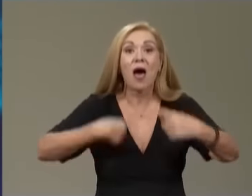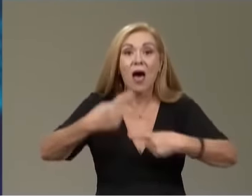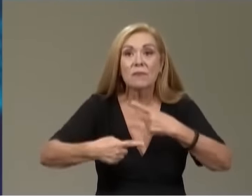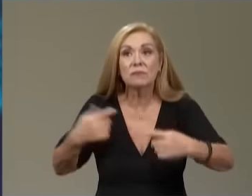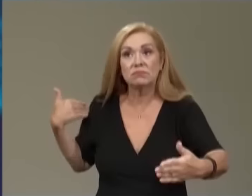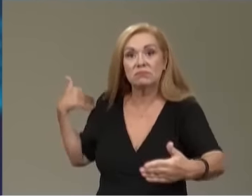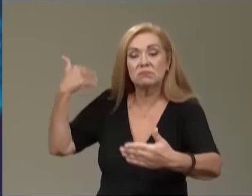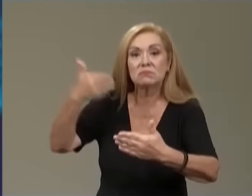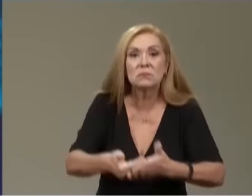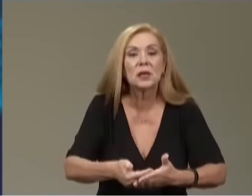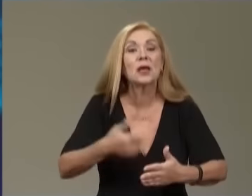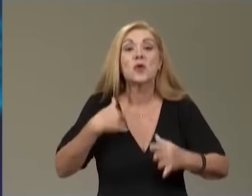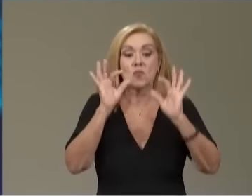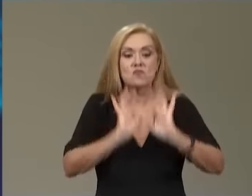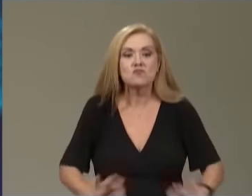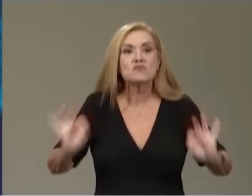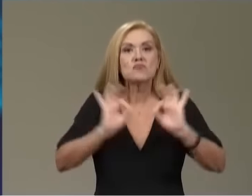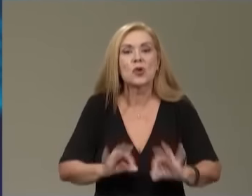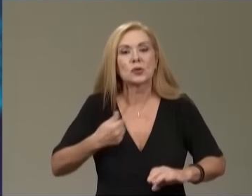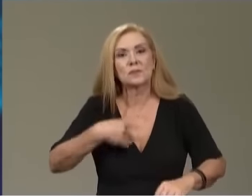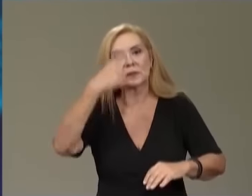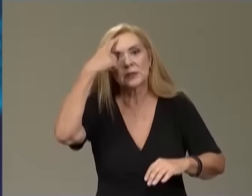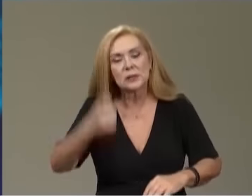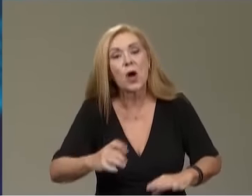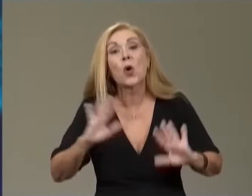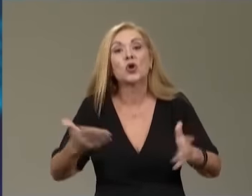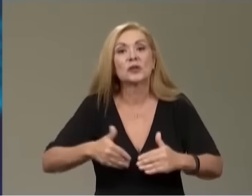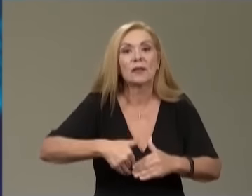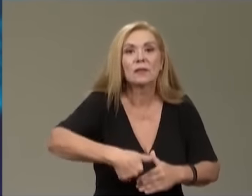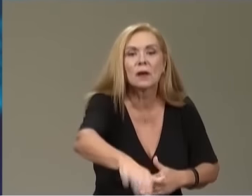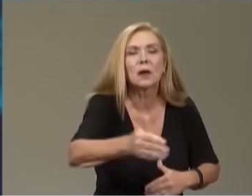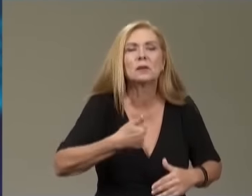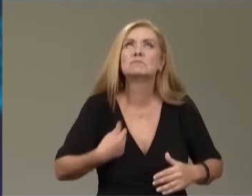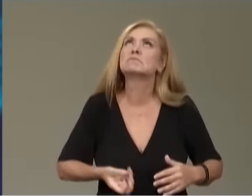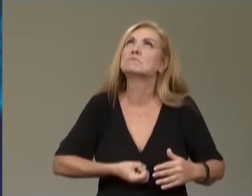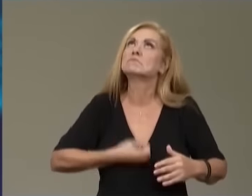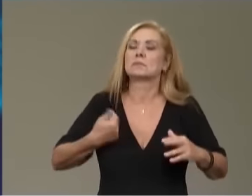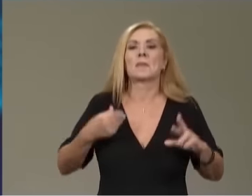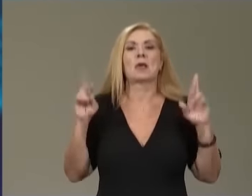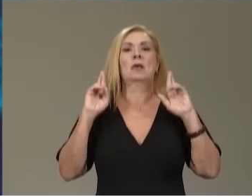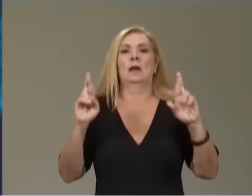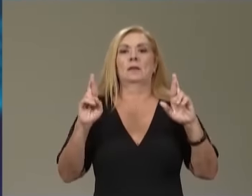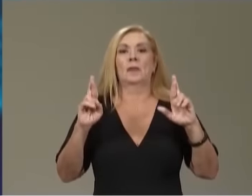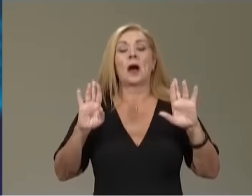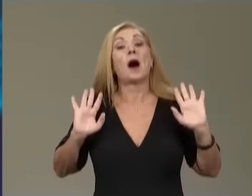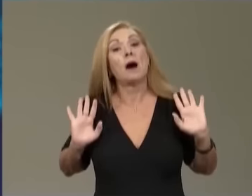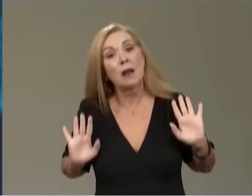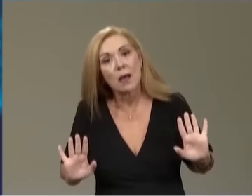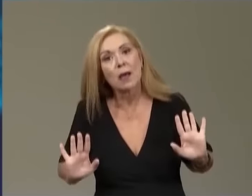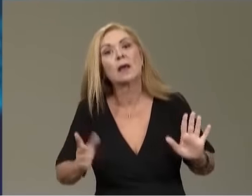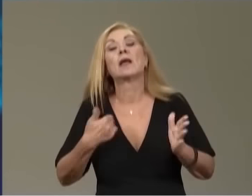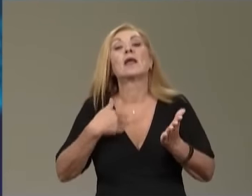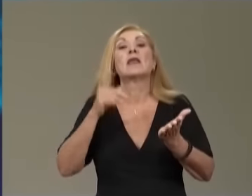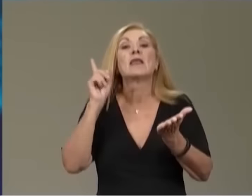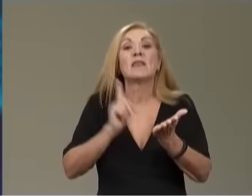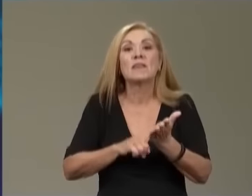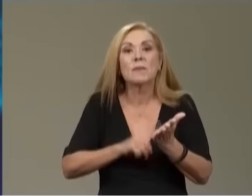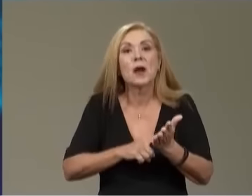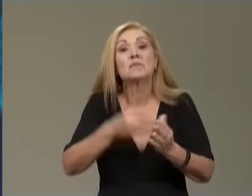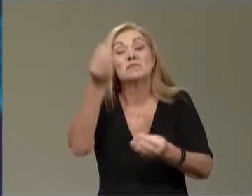η γνώση της προετοιμασίας όσων ακολουθούν, ναι, με κάνουν αισιόδοξο. Αρκεί να βαθύνει